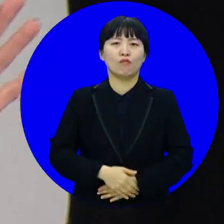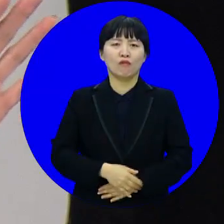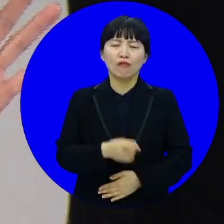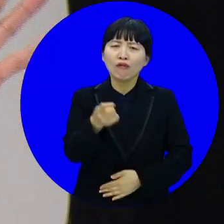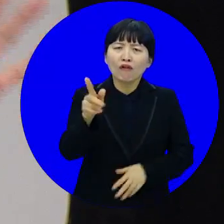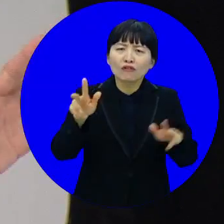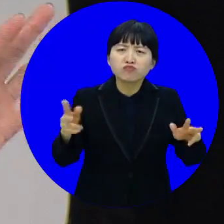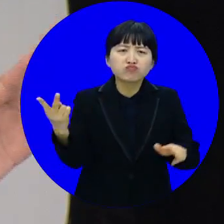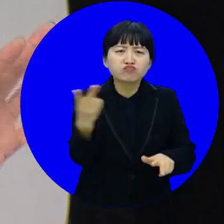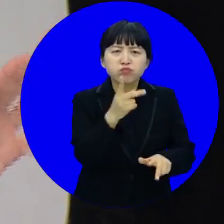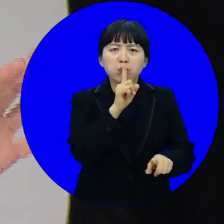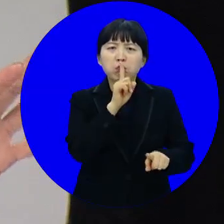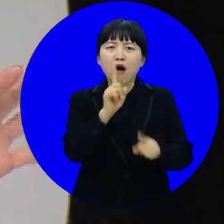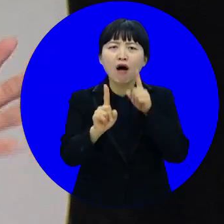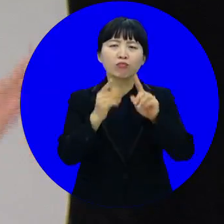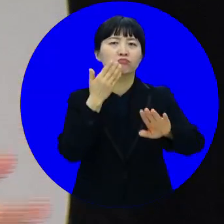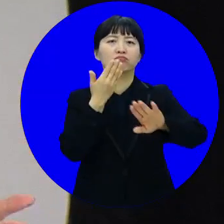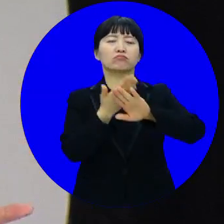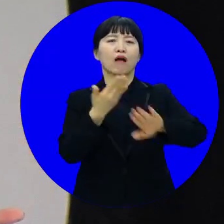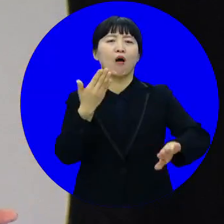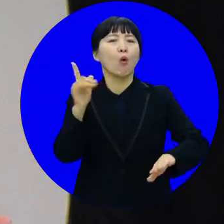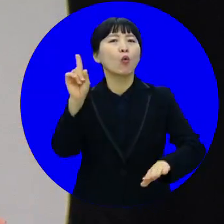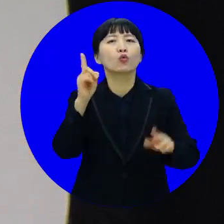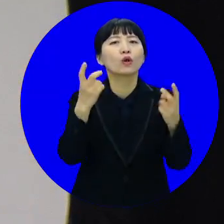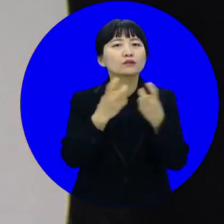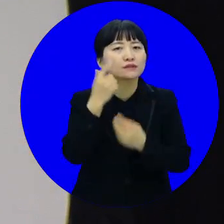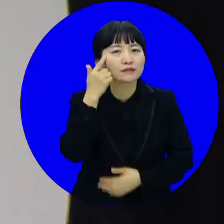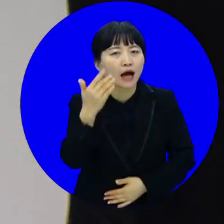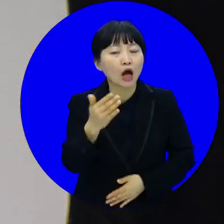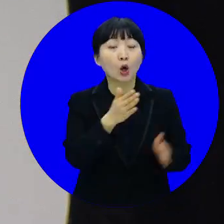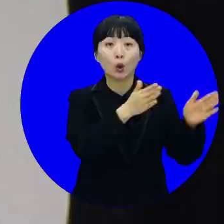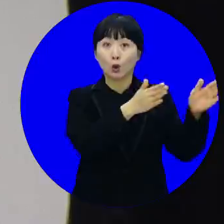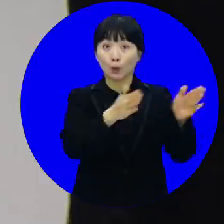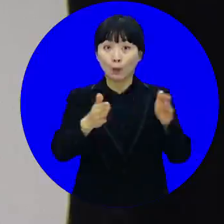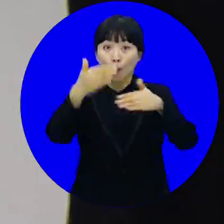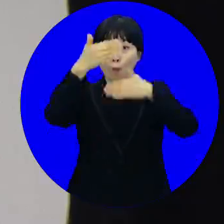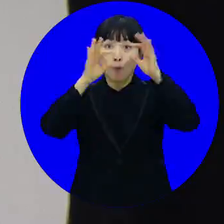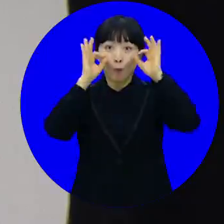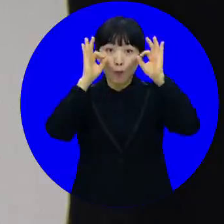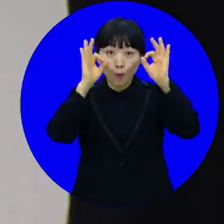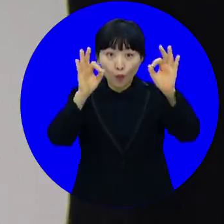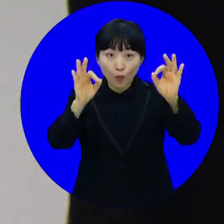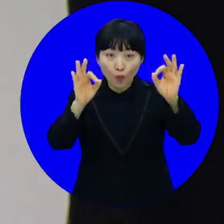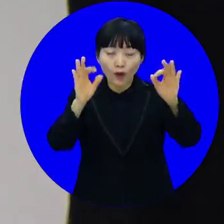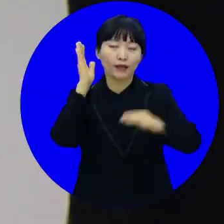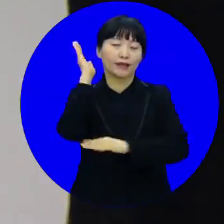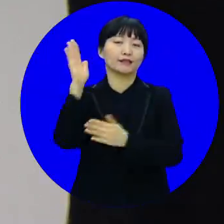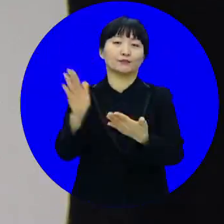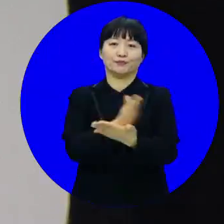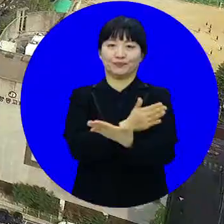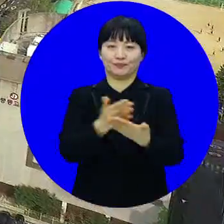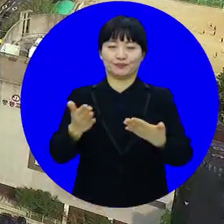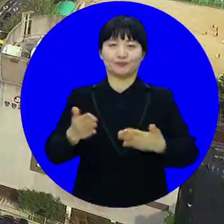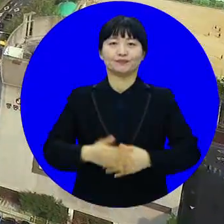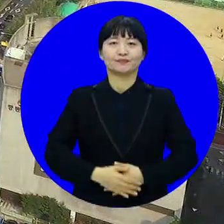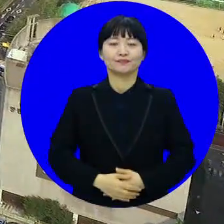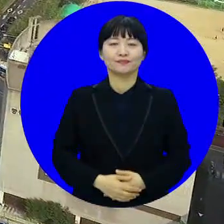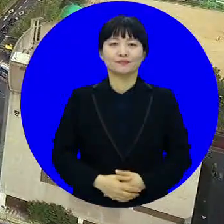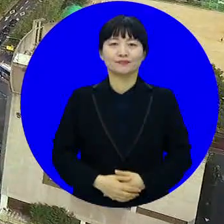분의 말씀이 전혀 다릅니다. 이게 어떻게 된 일일까요? 준비된 화면 같이 보면서 이야기 나누겠습니다.